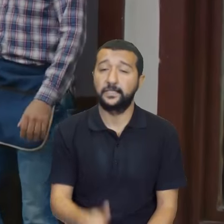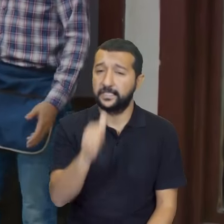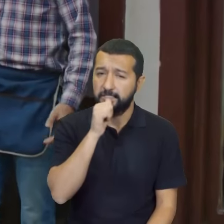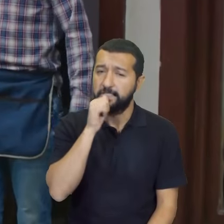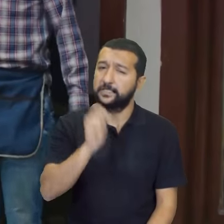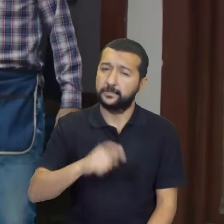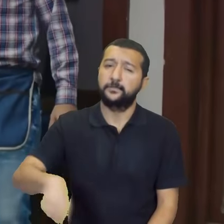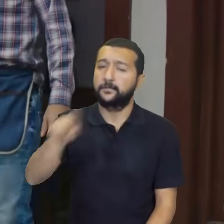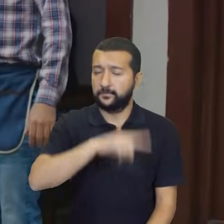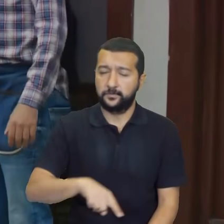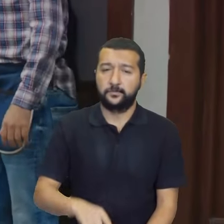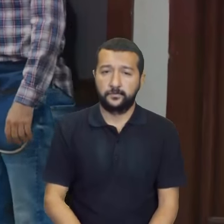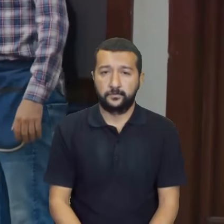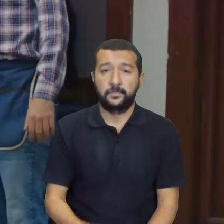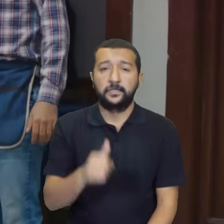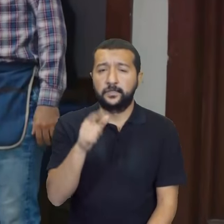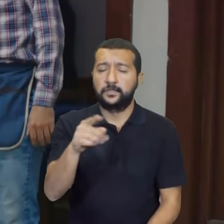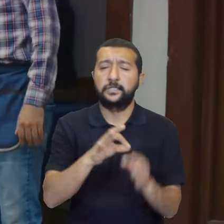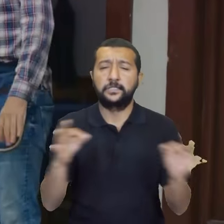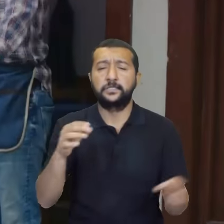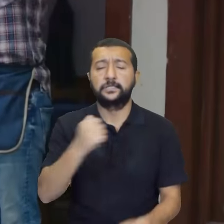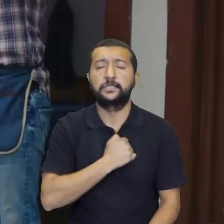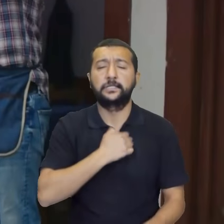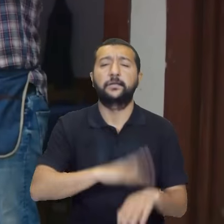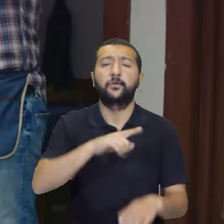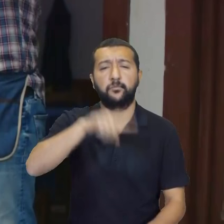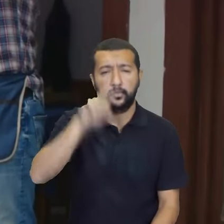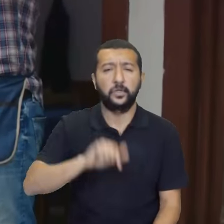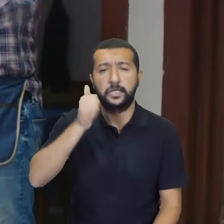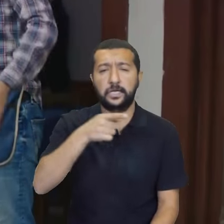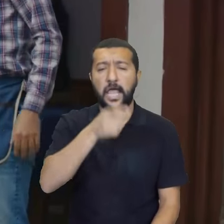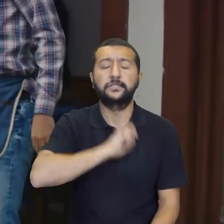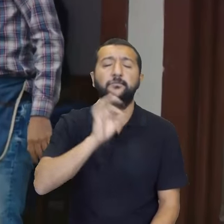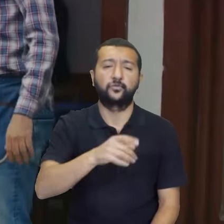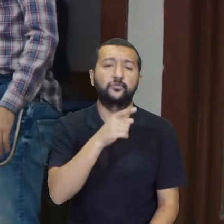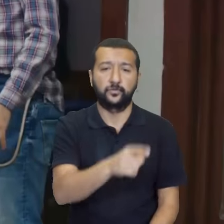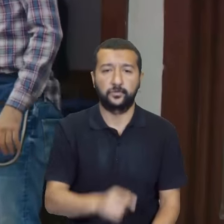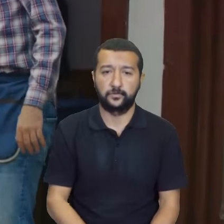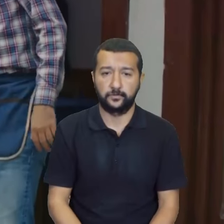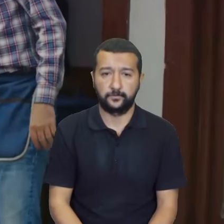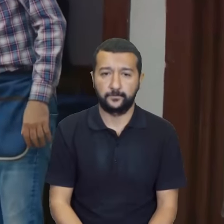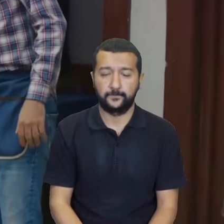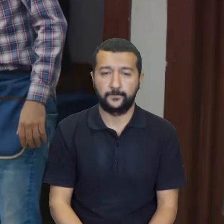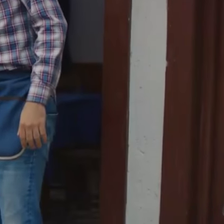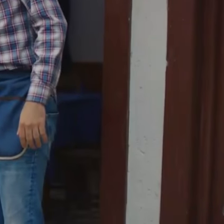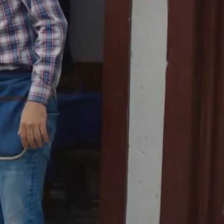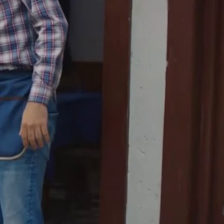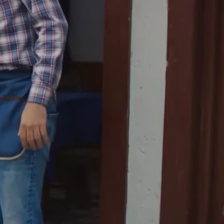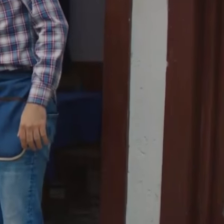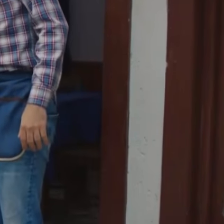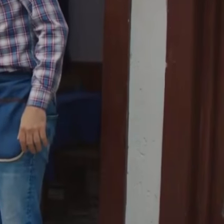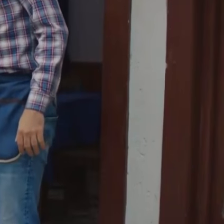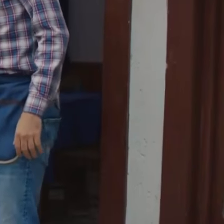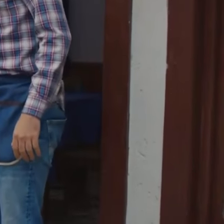İçin, için. İyi sıkıntı yapma usta. Bugün bir, yarın iki topu diker bunlar. Münir düşünceli. Çenesini